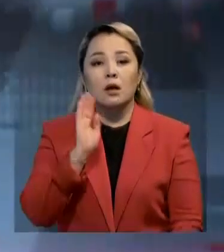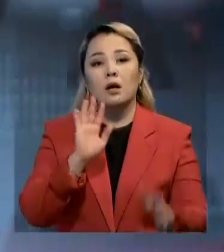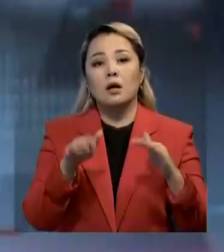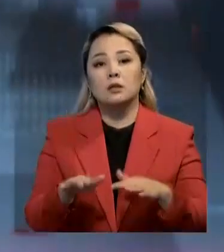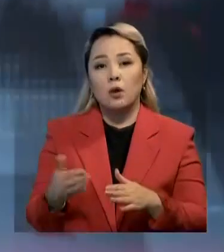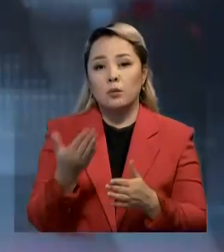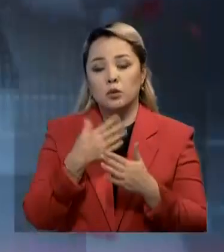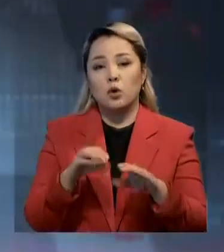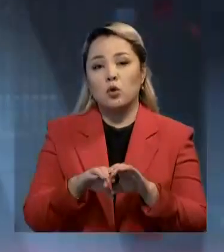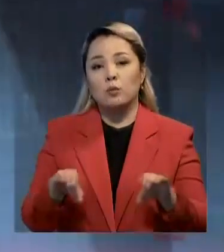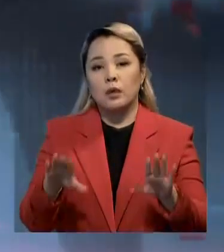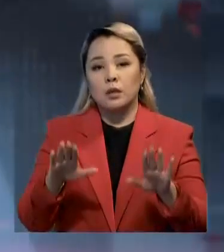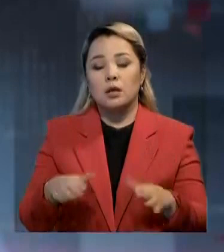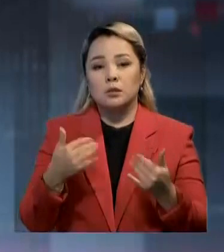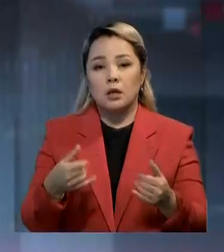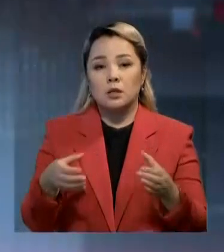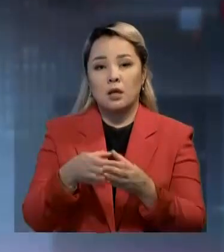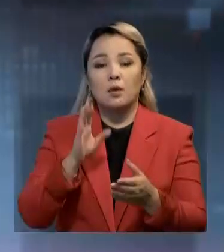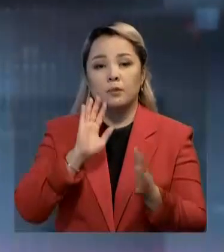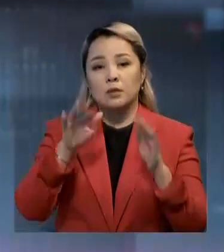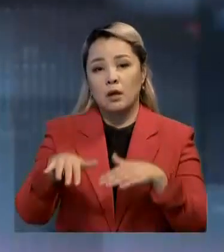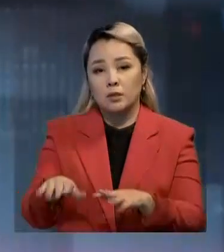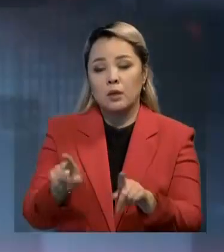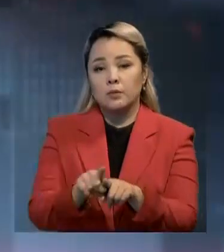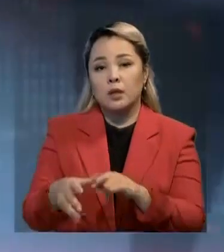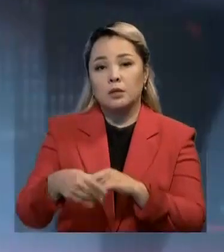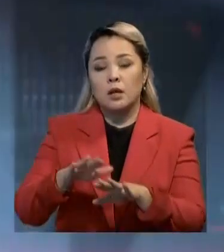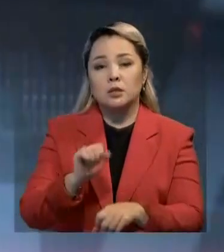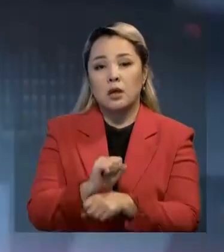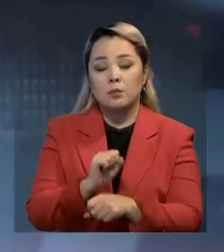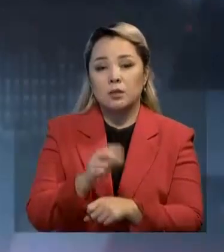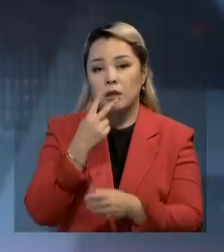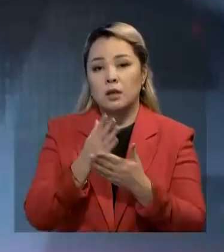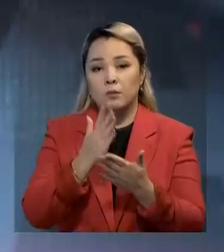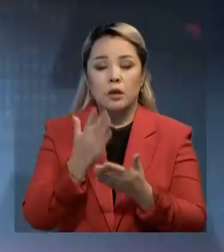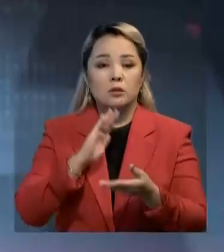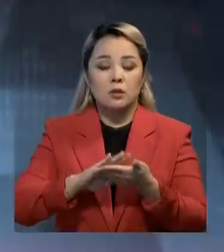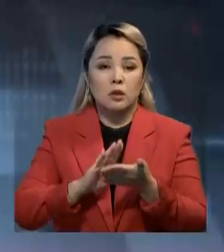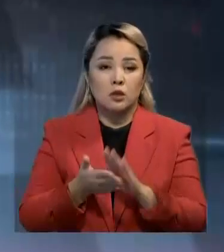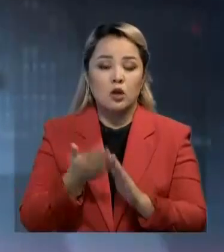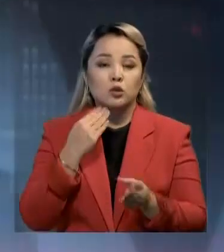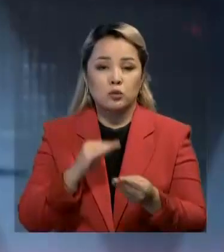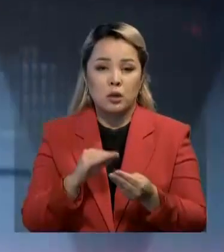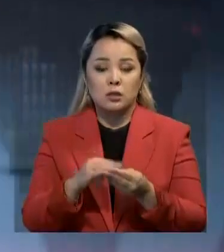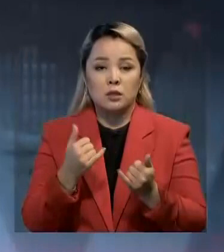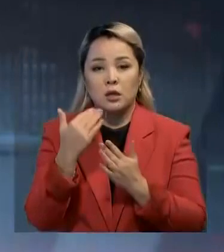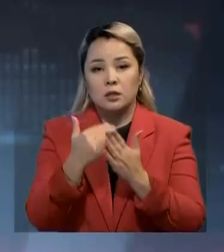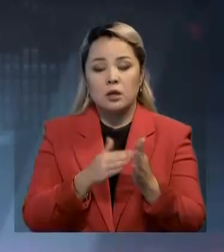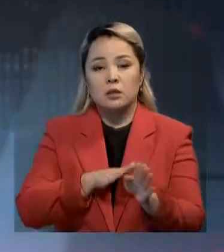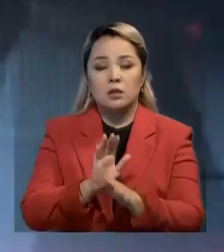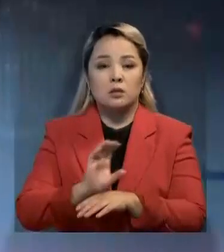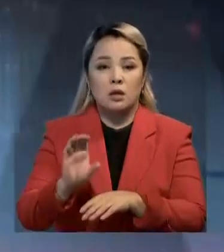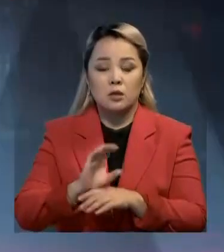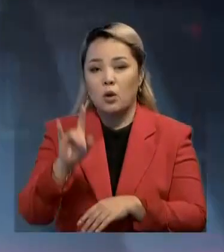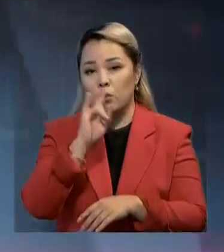Каспий құбыры желісі консорциумының теңіз терминалындағы қазіргі ахуал тұрақты. Мұнай кестеге сай жөнелтіліп жатыр. Мұны